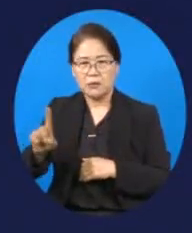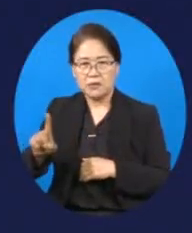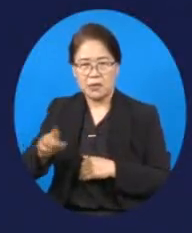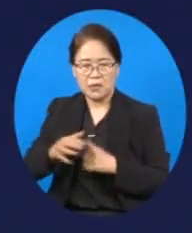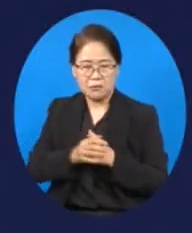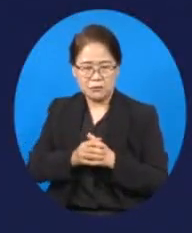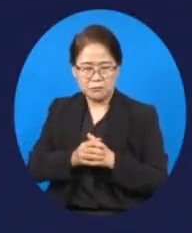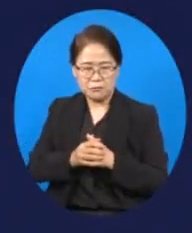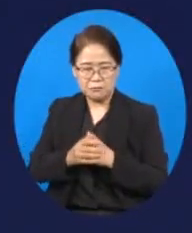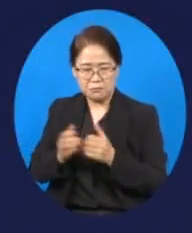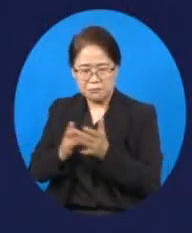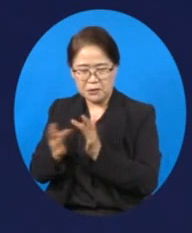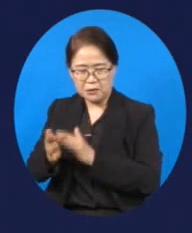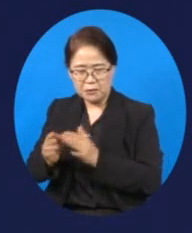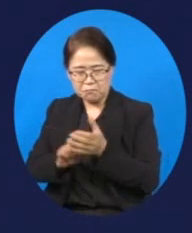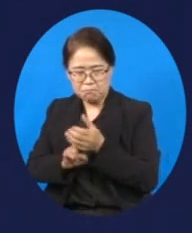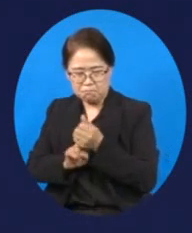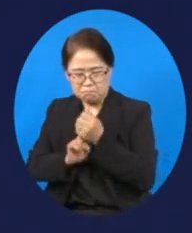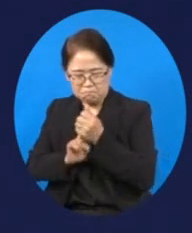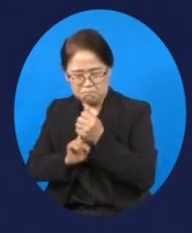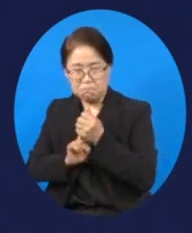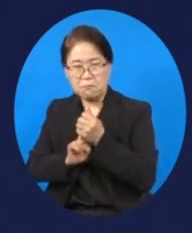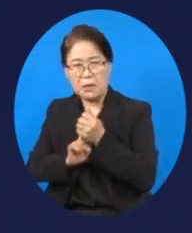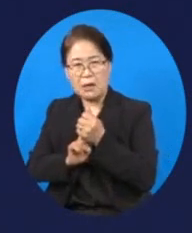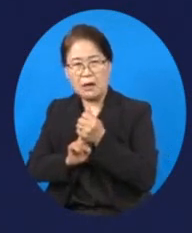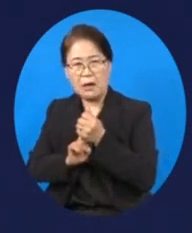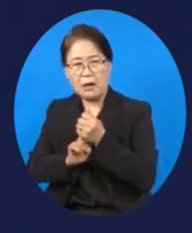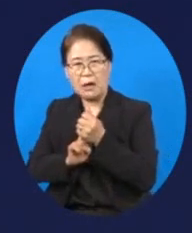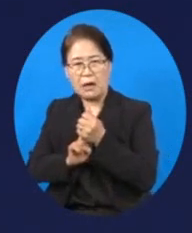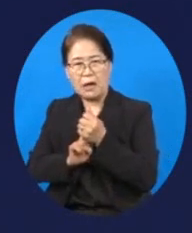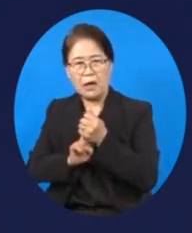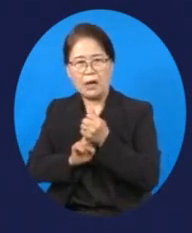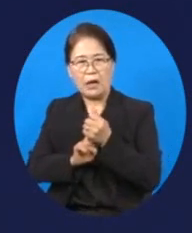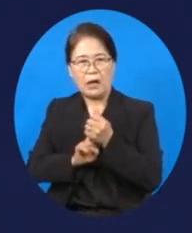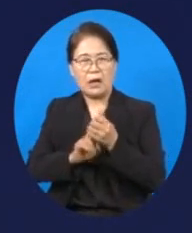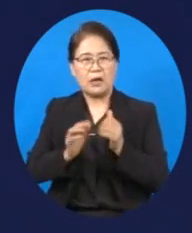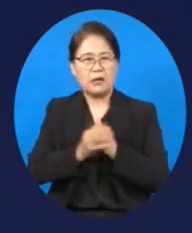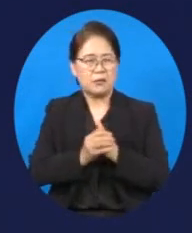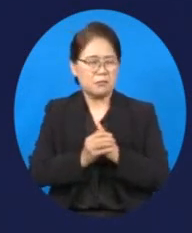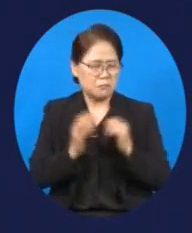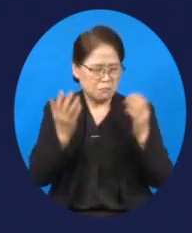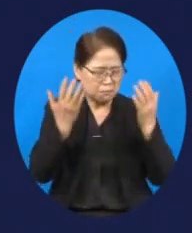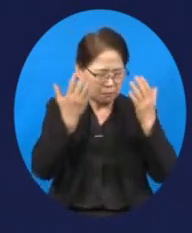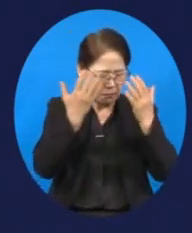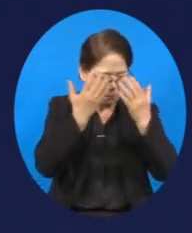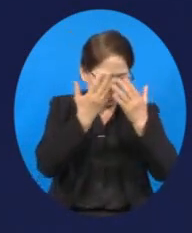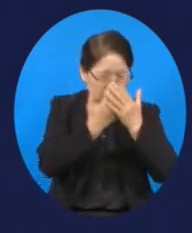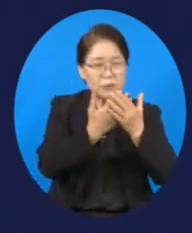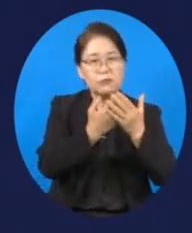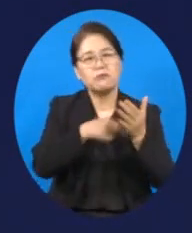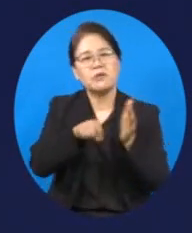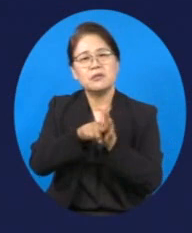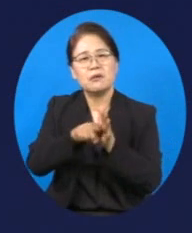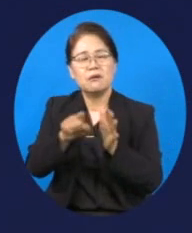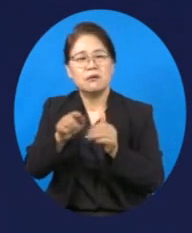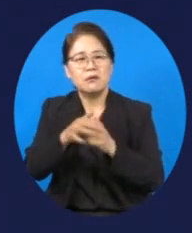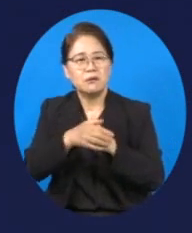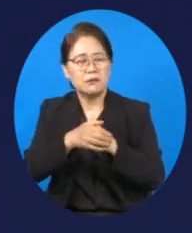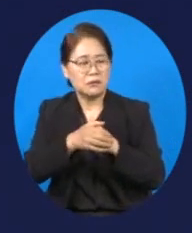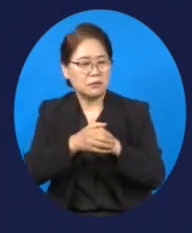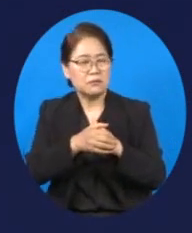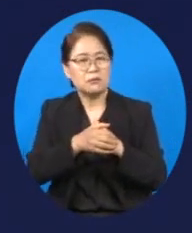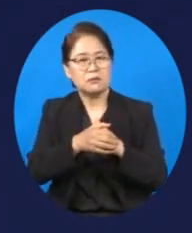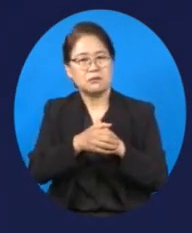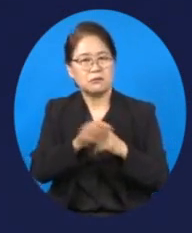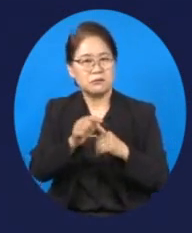철저하게 숨기면서 살아가려는 분들이 있어요 자신의 빛이 드러나지 않도록 하기 위해서 오늘 주님이 말씀하신 것처럼